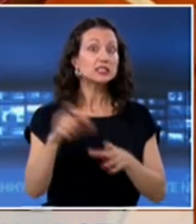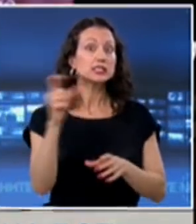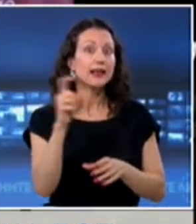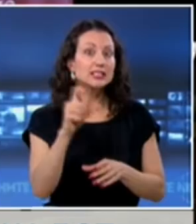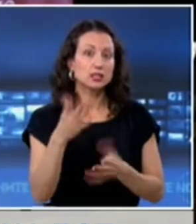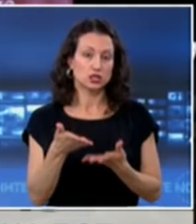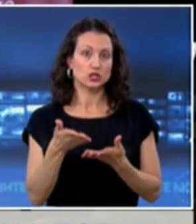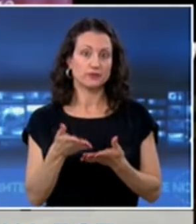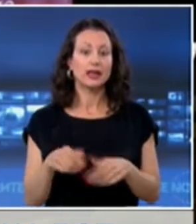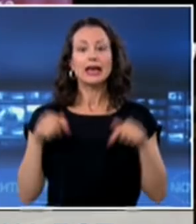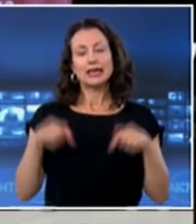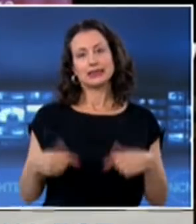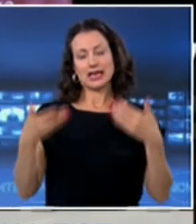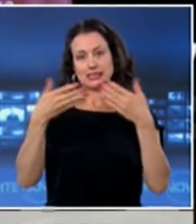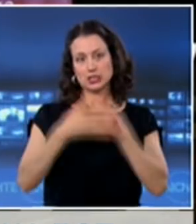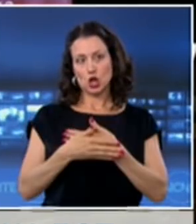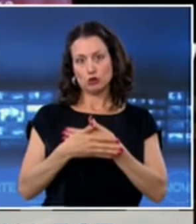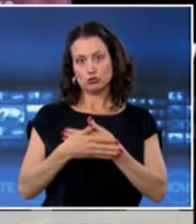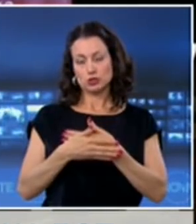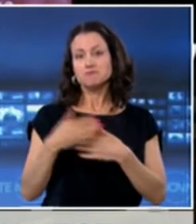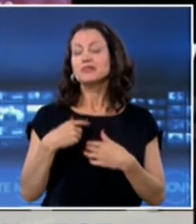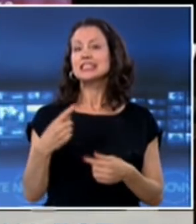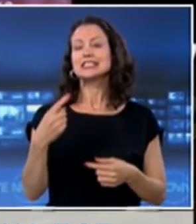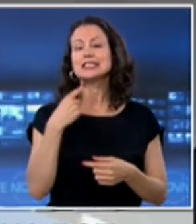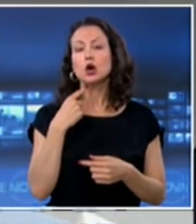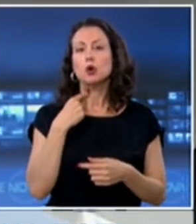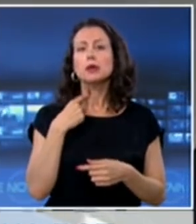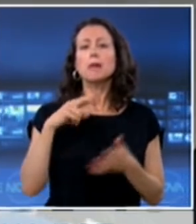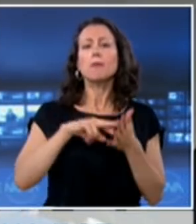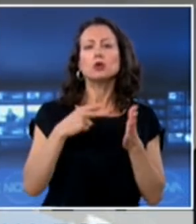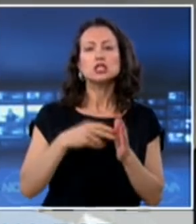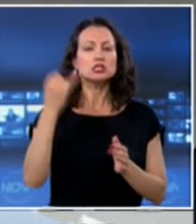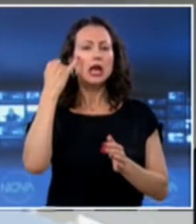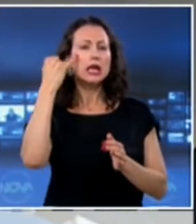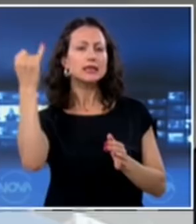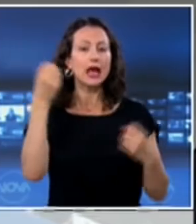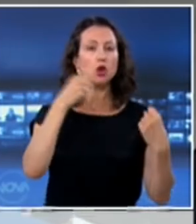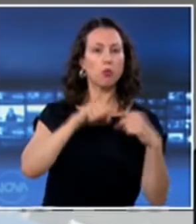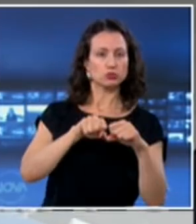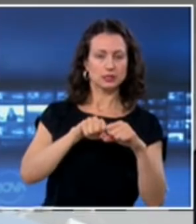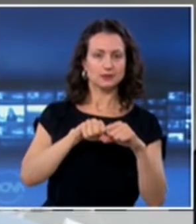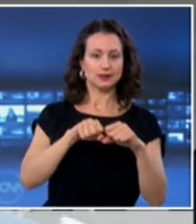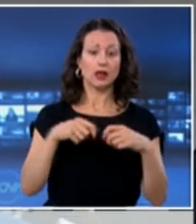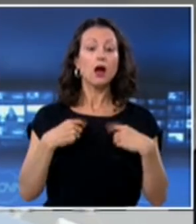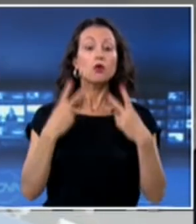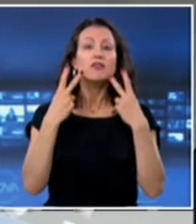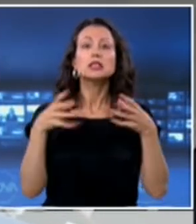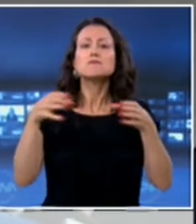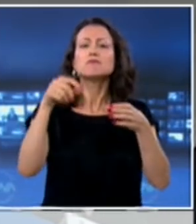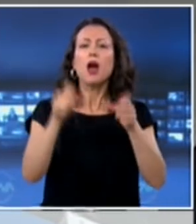нощ загуби политическата, идейната опозиция. Впечатляващо, че ако погледнем състава на Националния